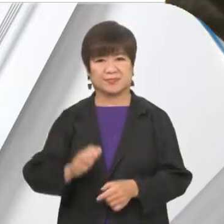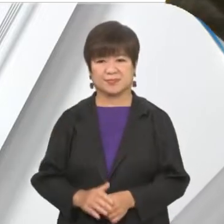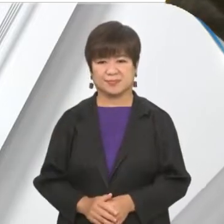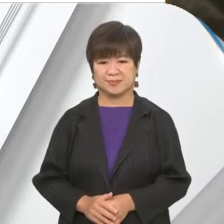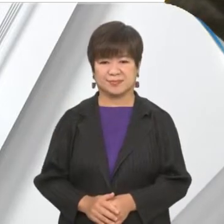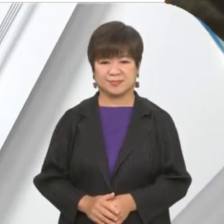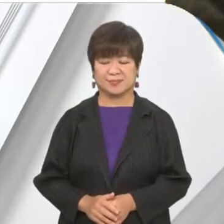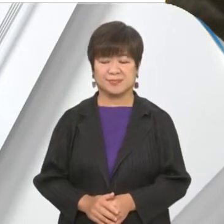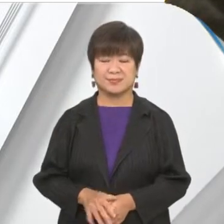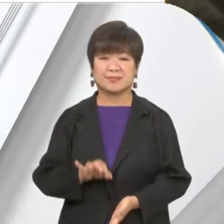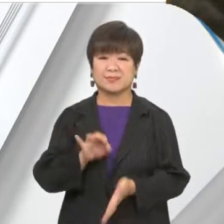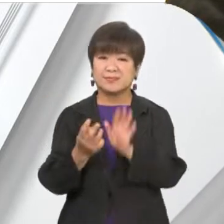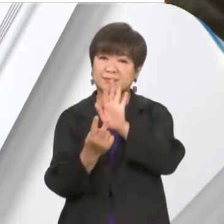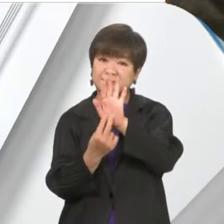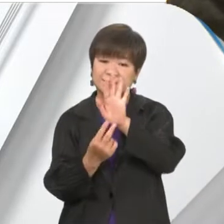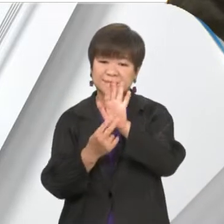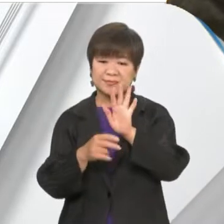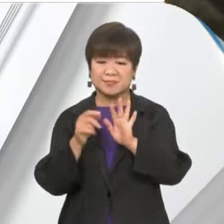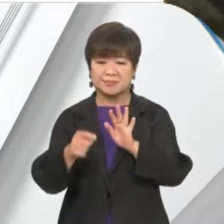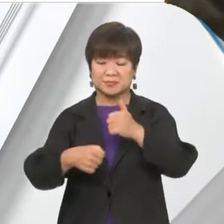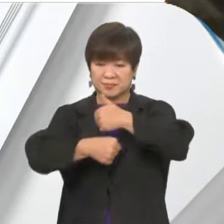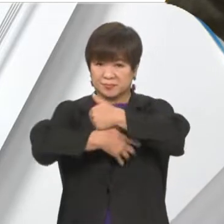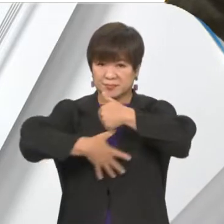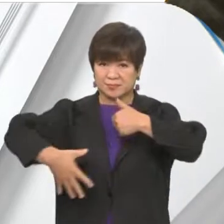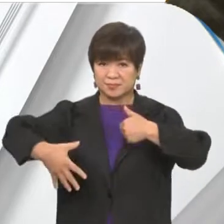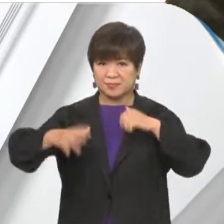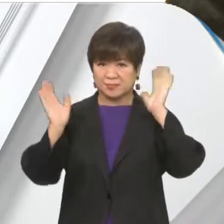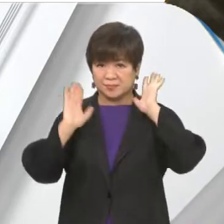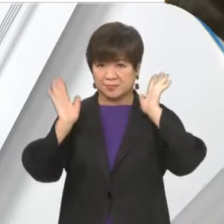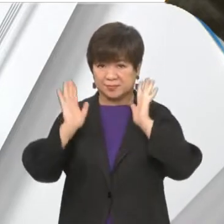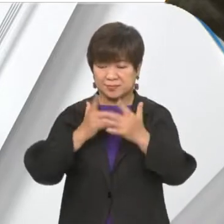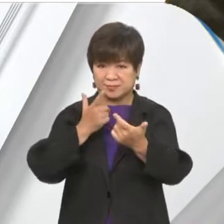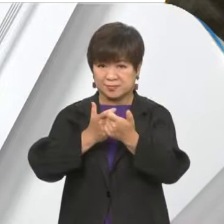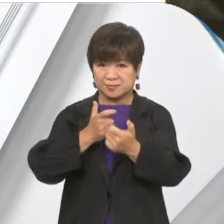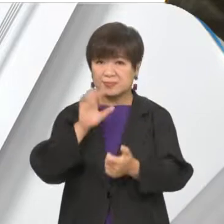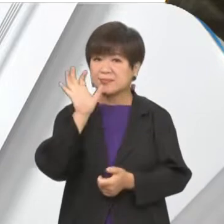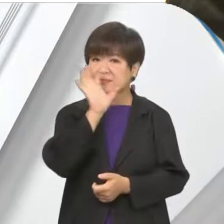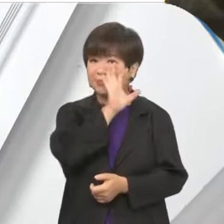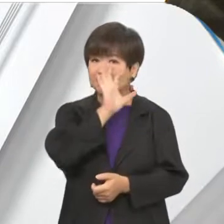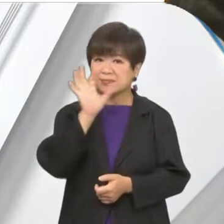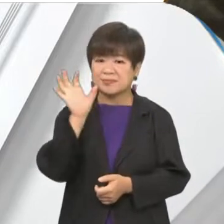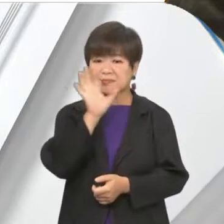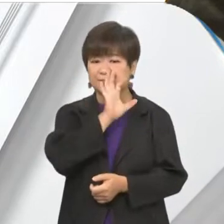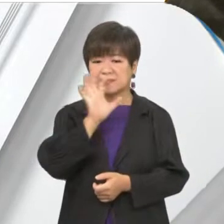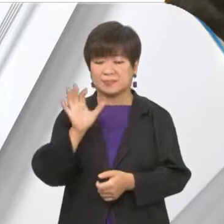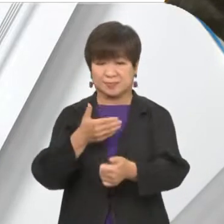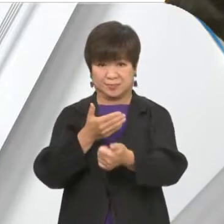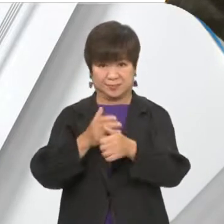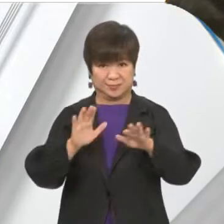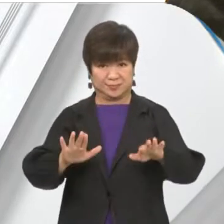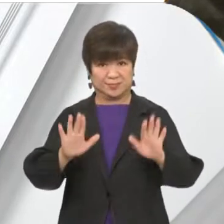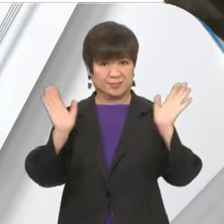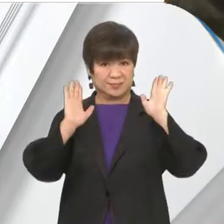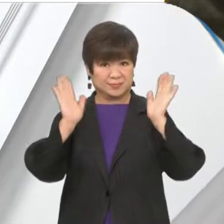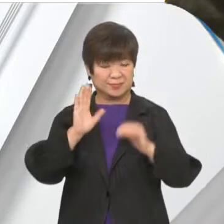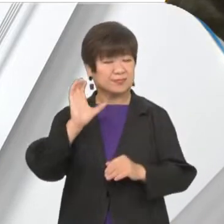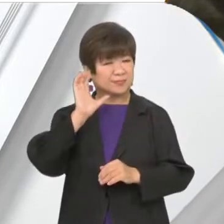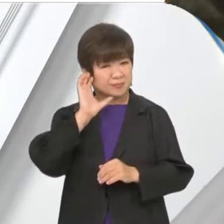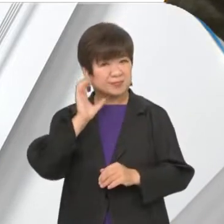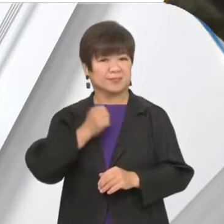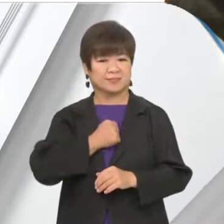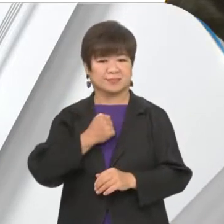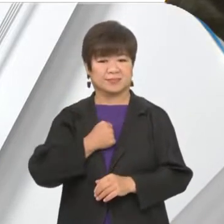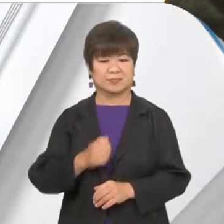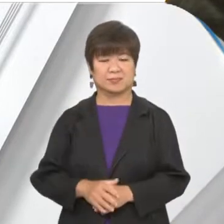我希望做一一内底个，就着通就许本，点满个现代设备就见来睇咧。我咩